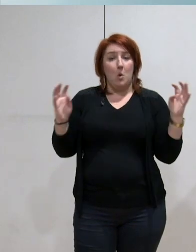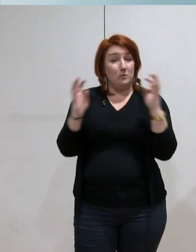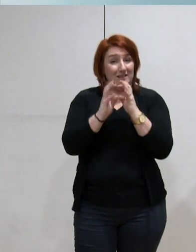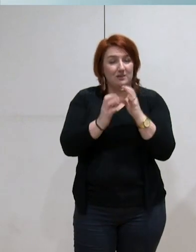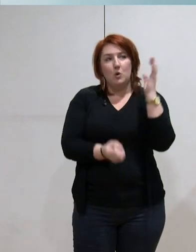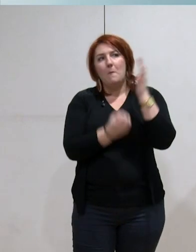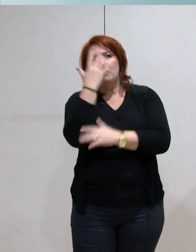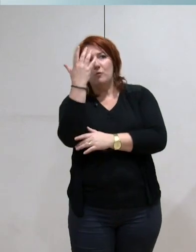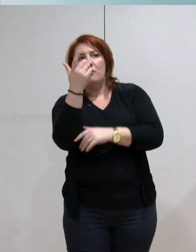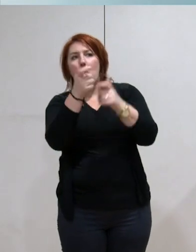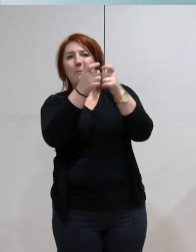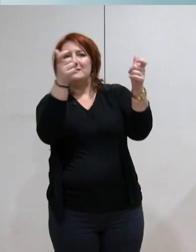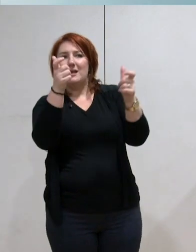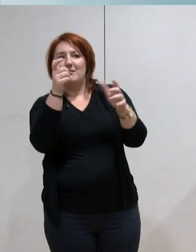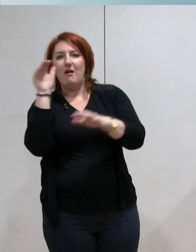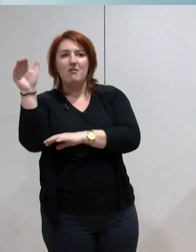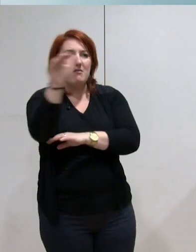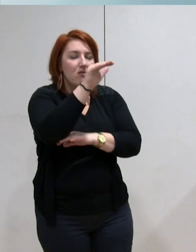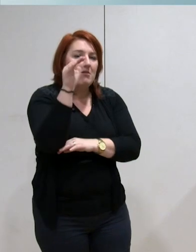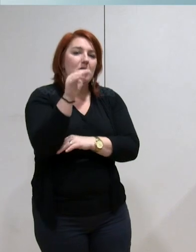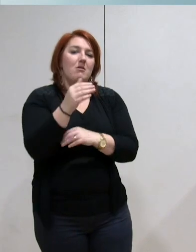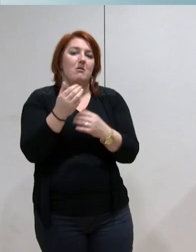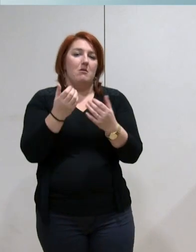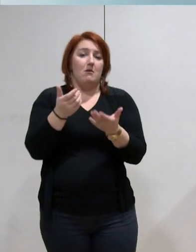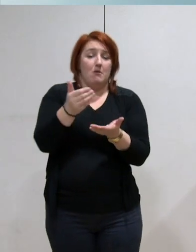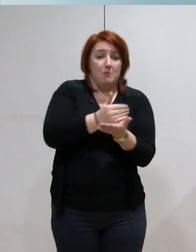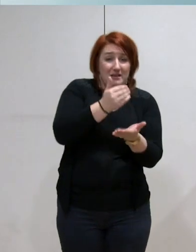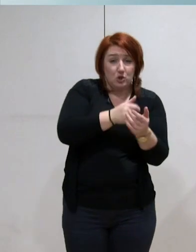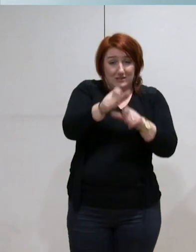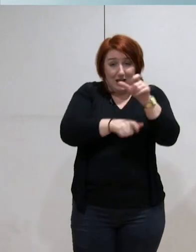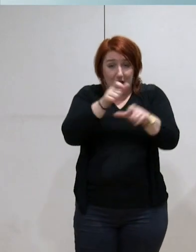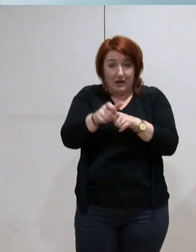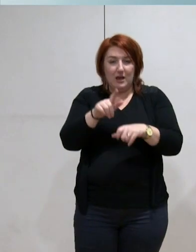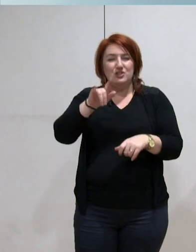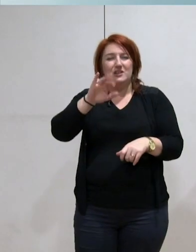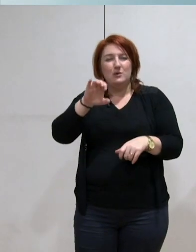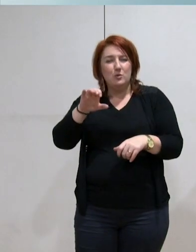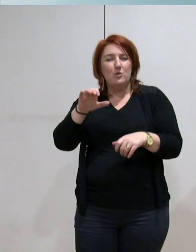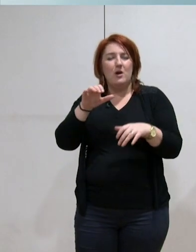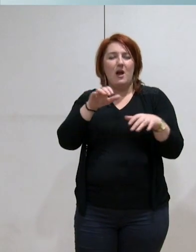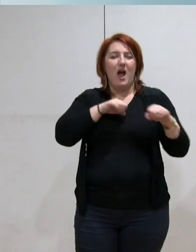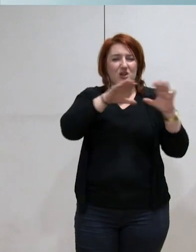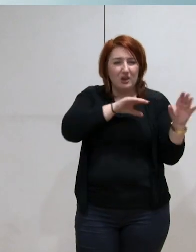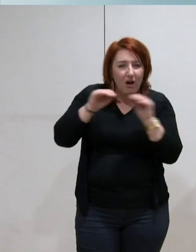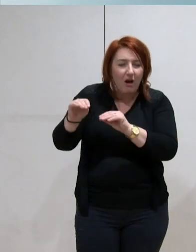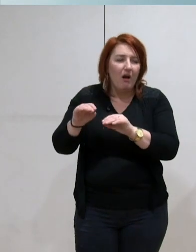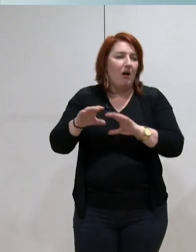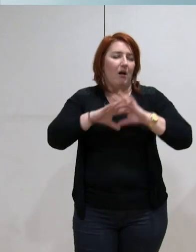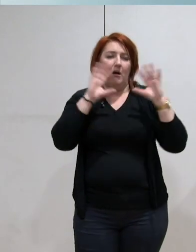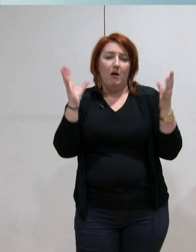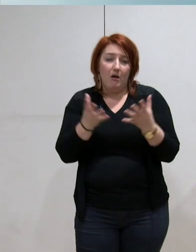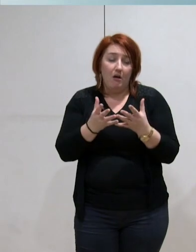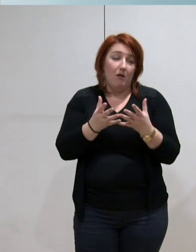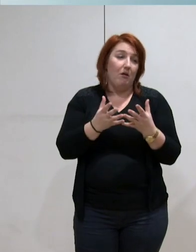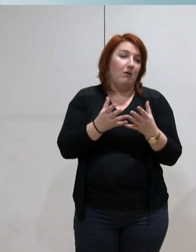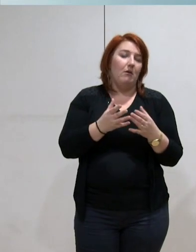prestataire les coûts personnels engendrés par le transfert des g agir les alors le coût deux fois plus